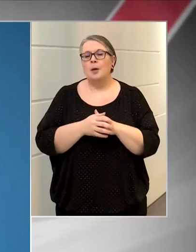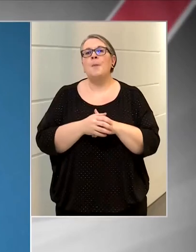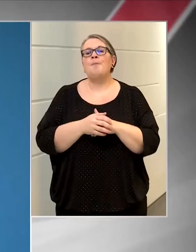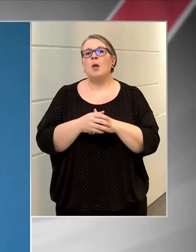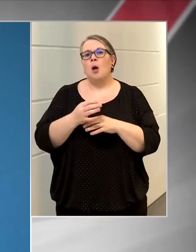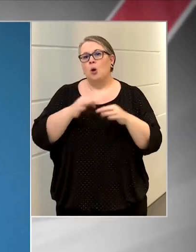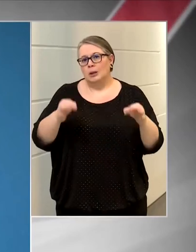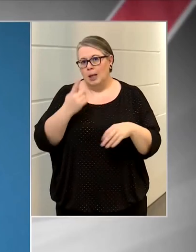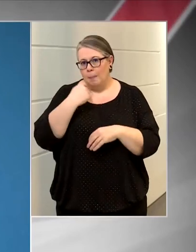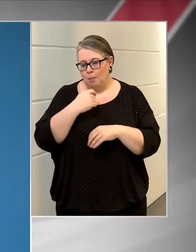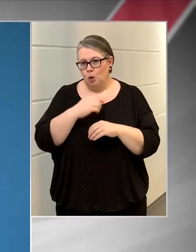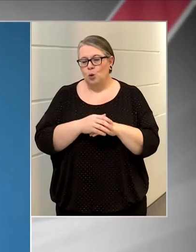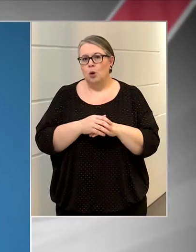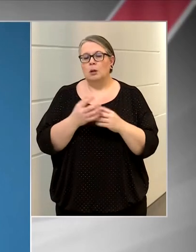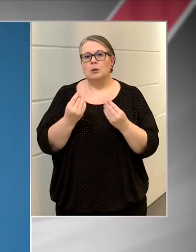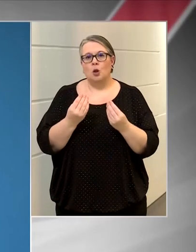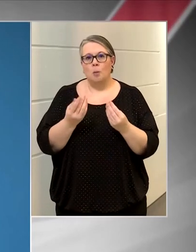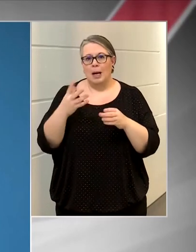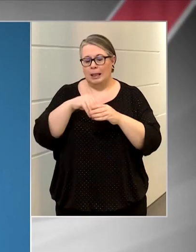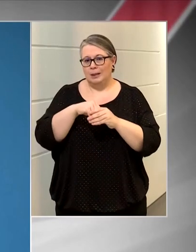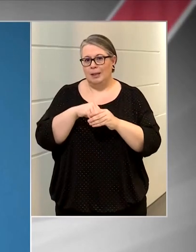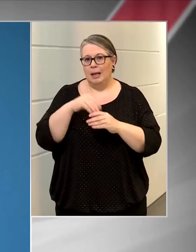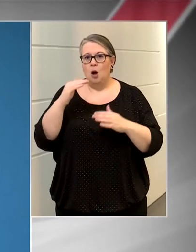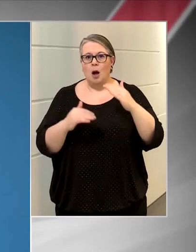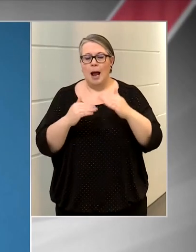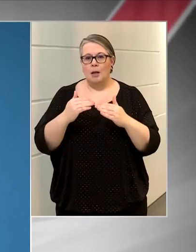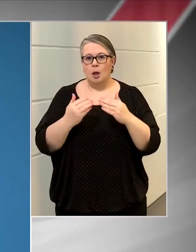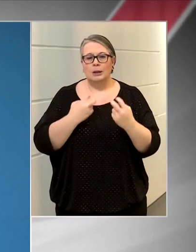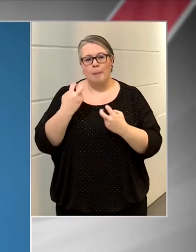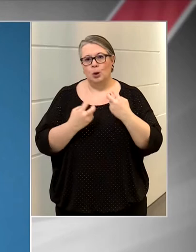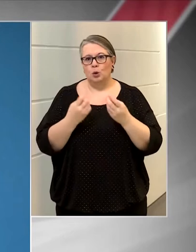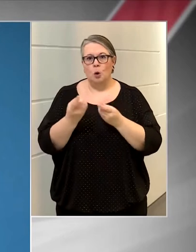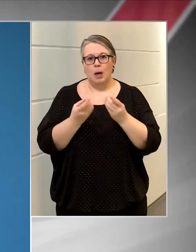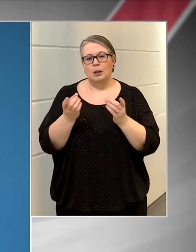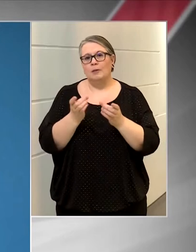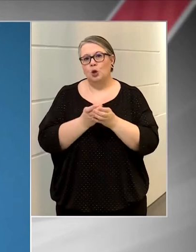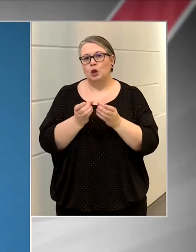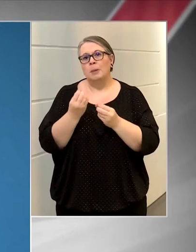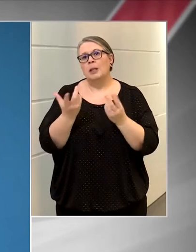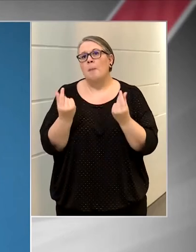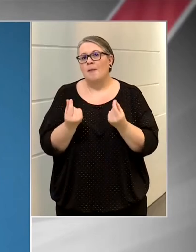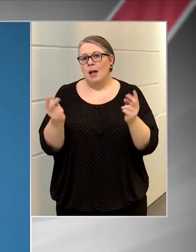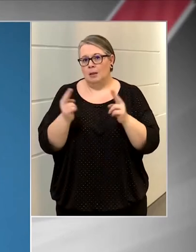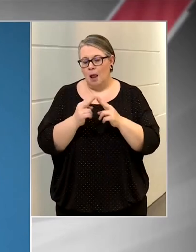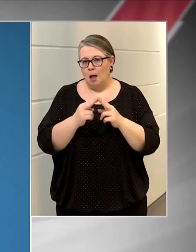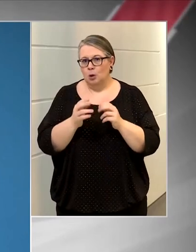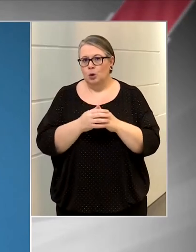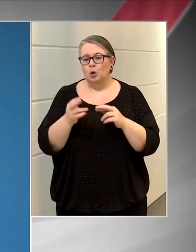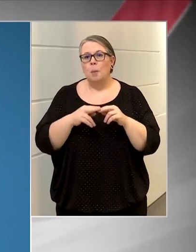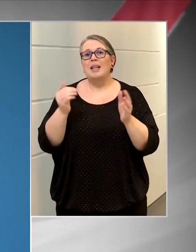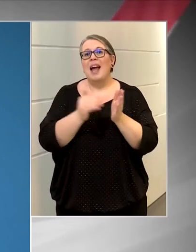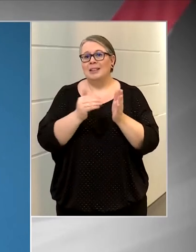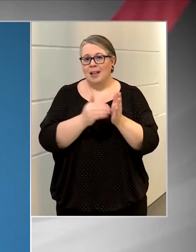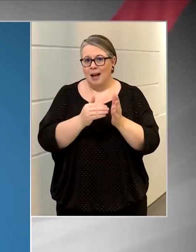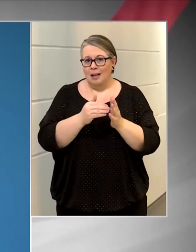Őszintén megmondjuk, hogy nagyobb részvételi arányra számított az operatív törzs, mint amivel találkoztunk. Több mint